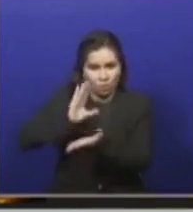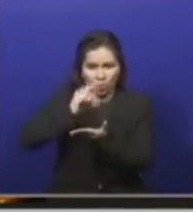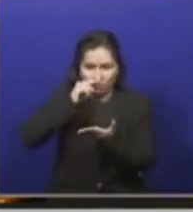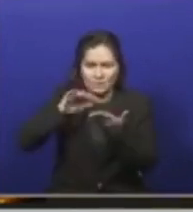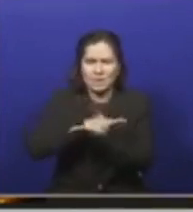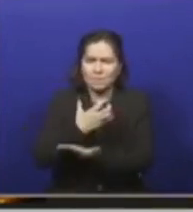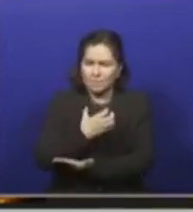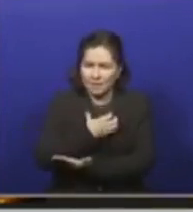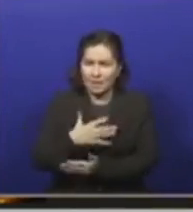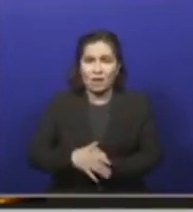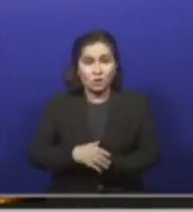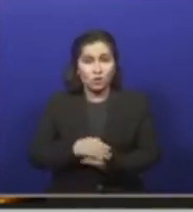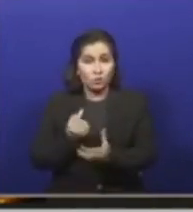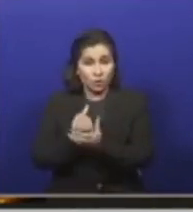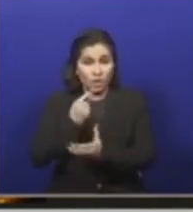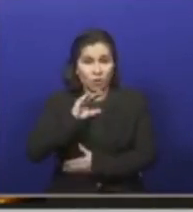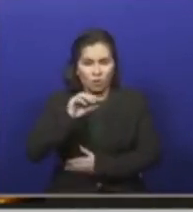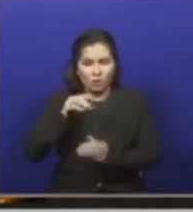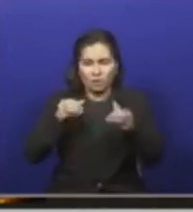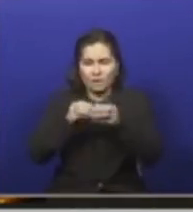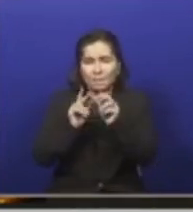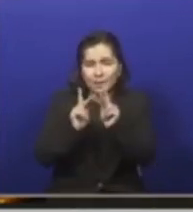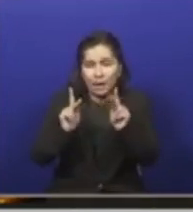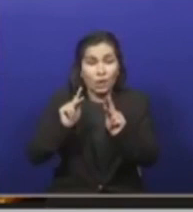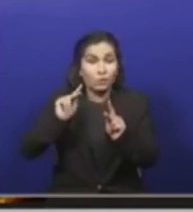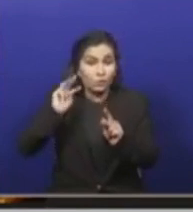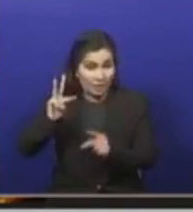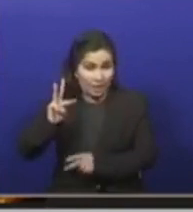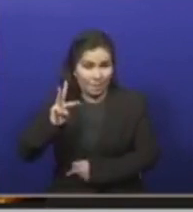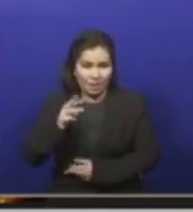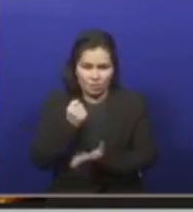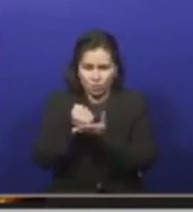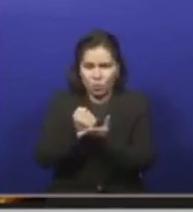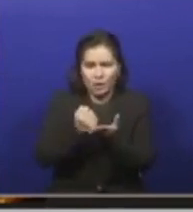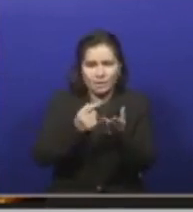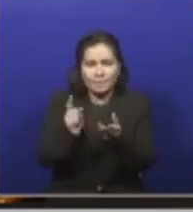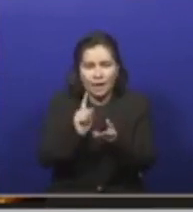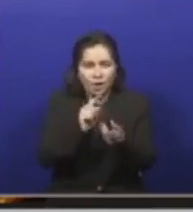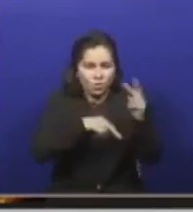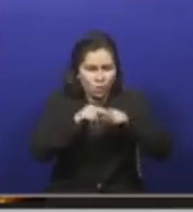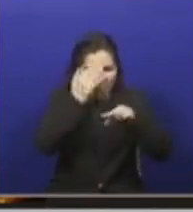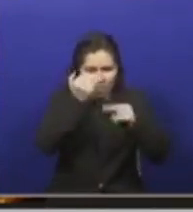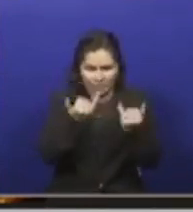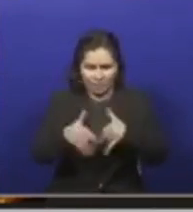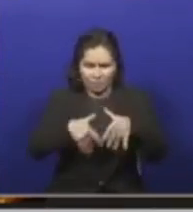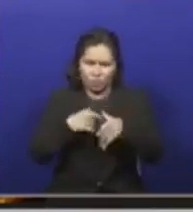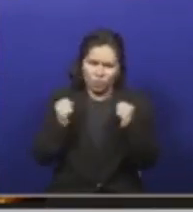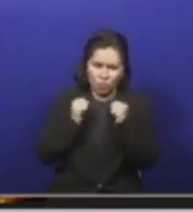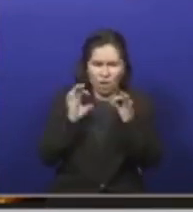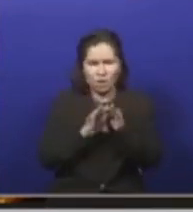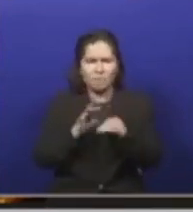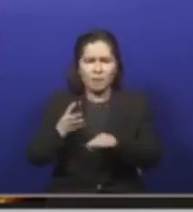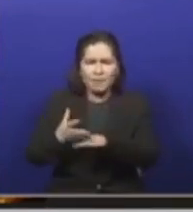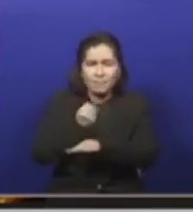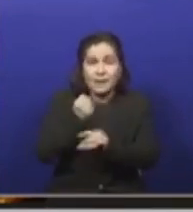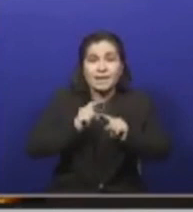ะทำหน้าที่ปกป้องและตรวจสอบแก่ประชาชนประชาชนมีความตื่นกลัวอยู่แล้วครับทางการเมืองแต่ประชาชนจะเปรียบเสมือนผนังท